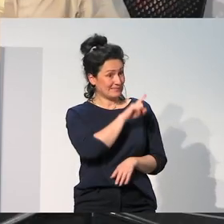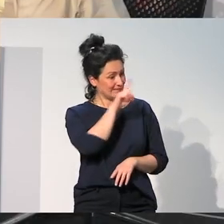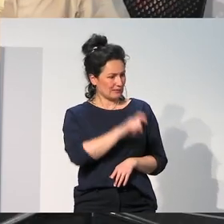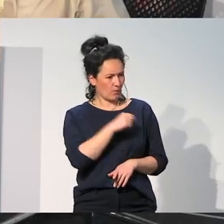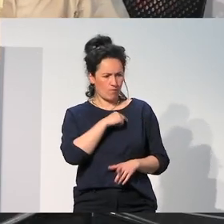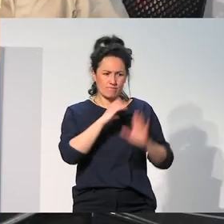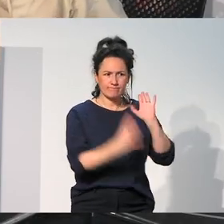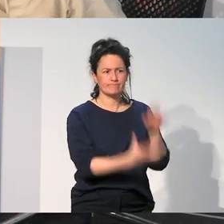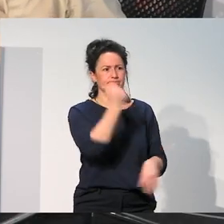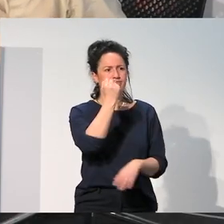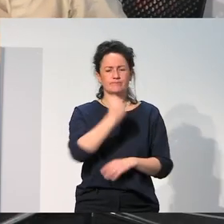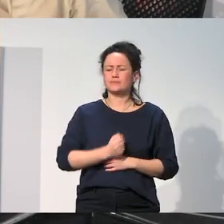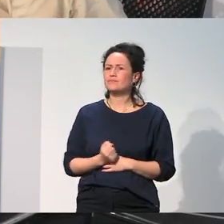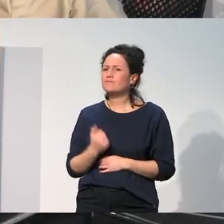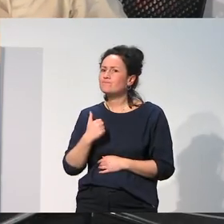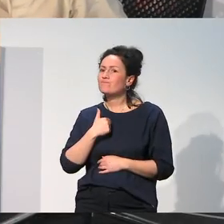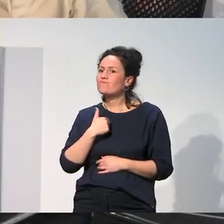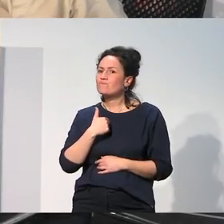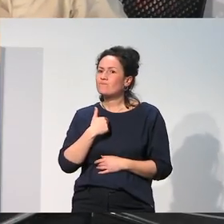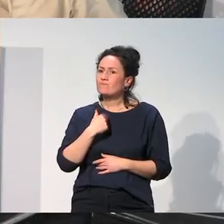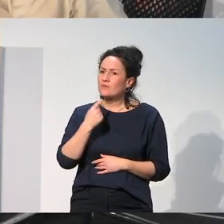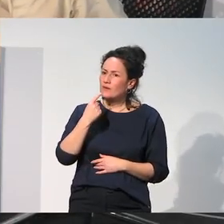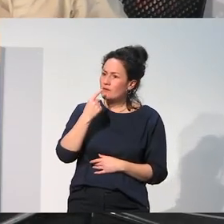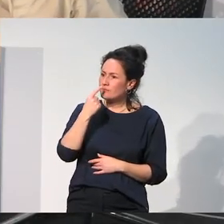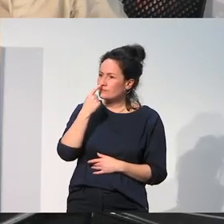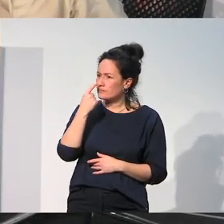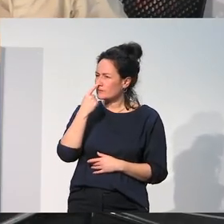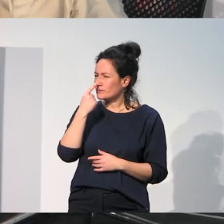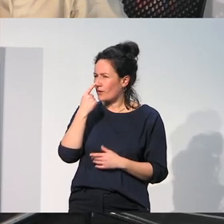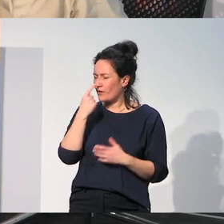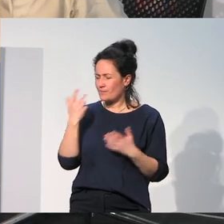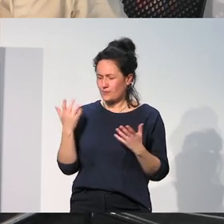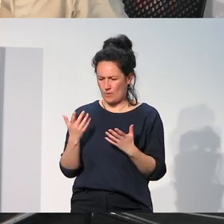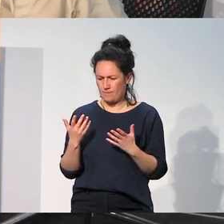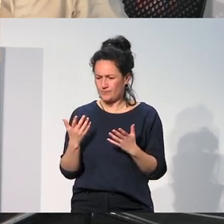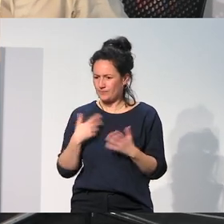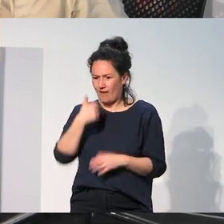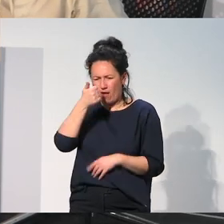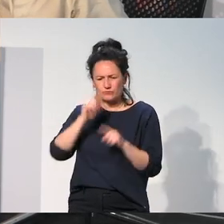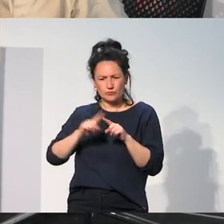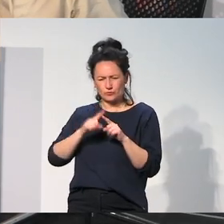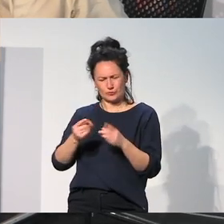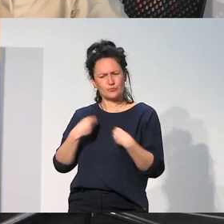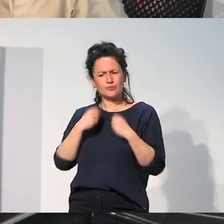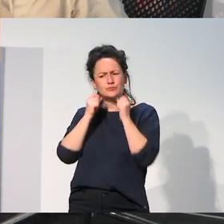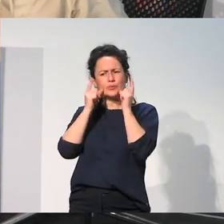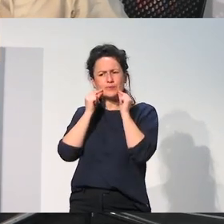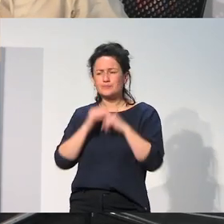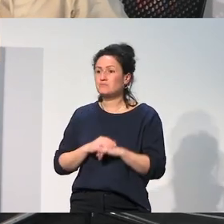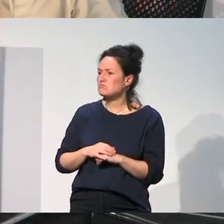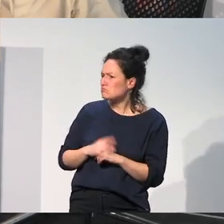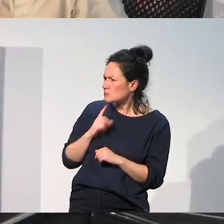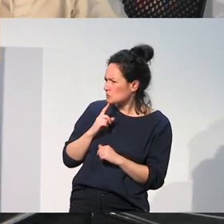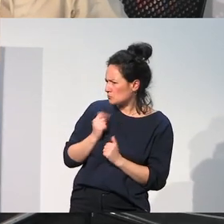que moi, ce que je trouve très... Il y a un phénomène qui m'étonne beaucoup, c'est que depuis quelques années,